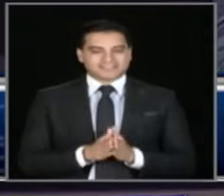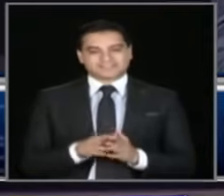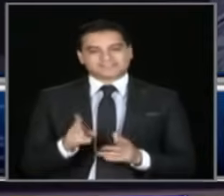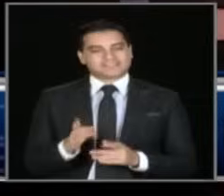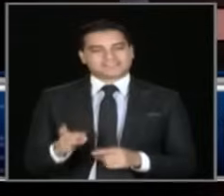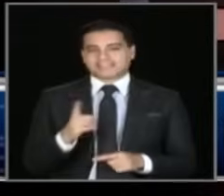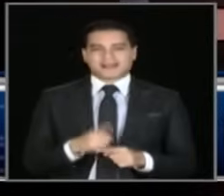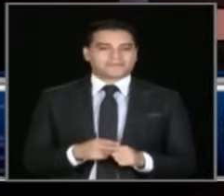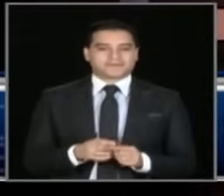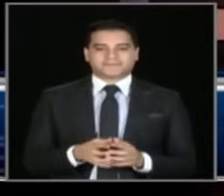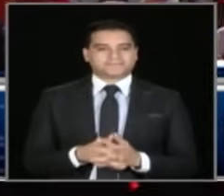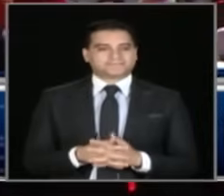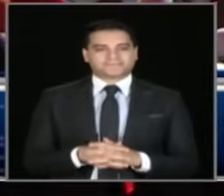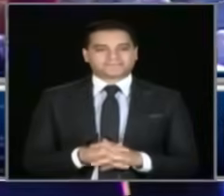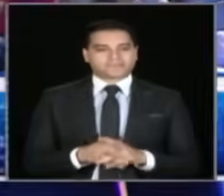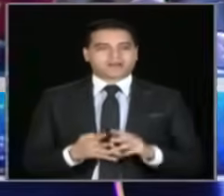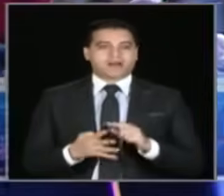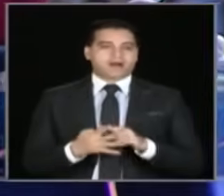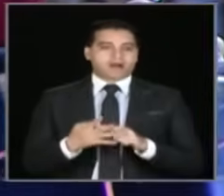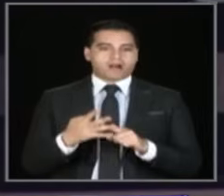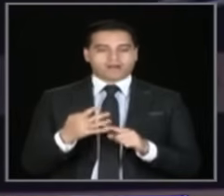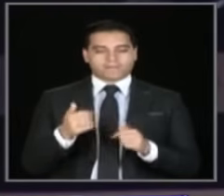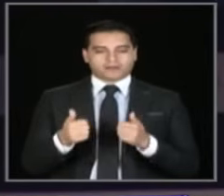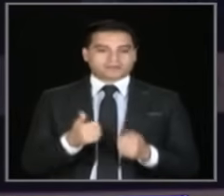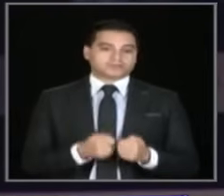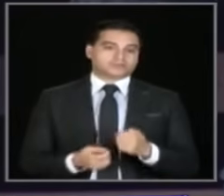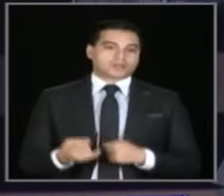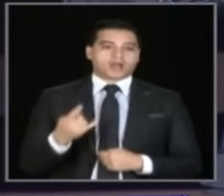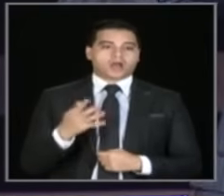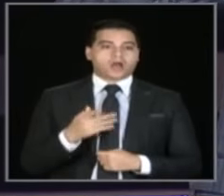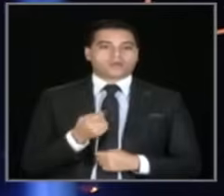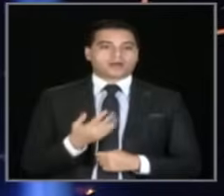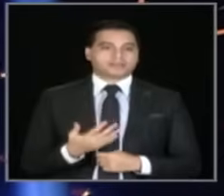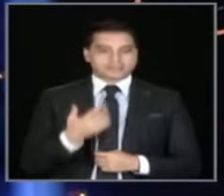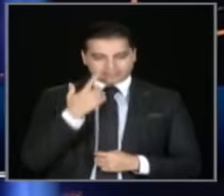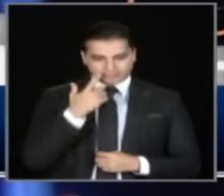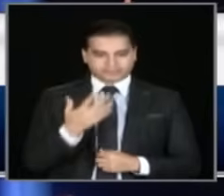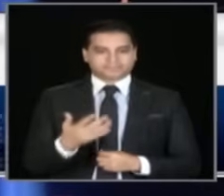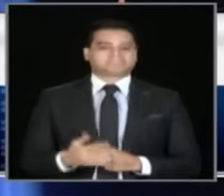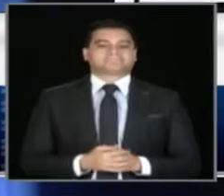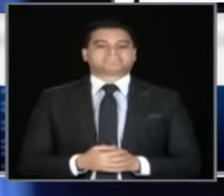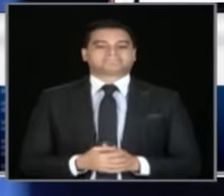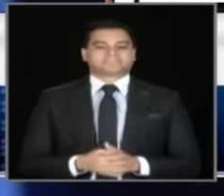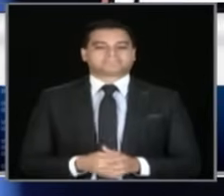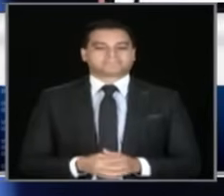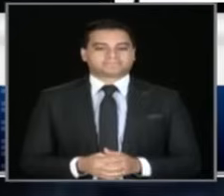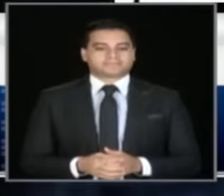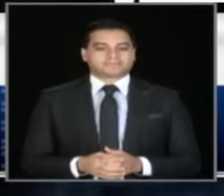إجابة خاطئة. 4 اختيارات بزائد 10 أو ناقص 5.